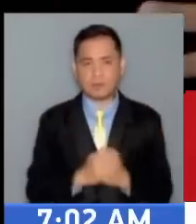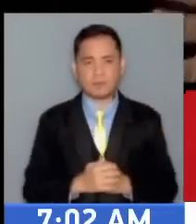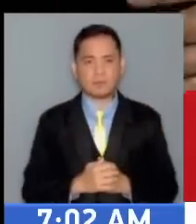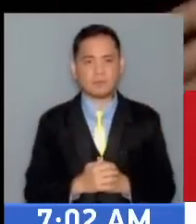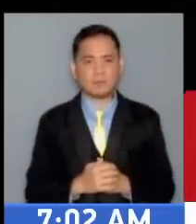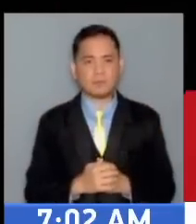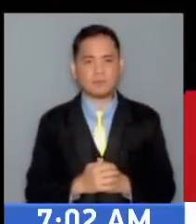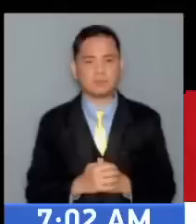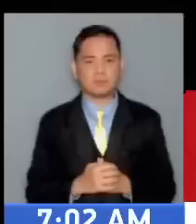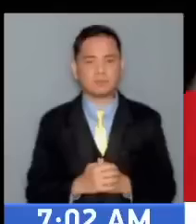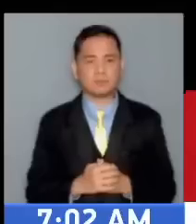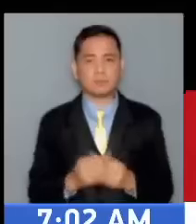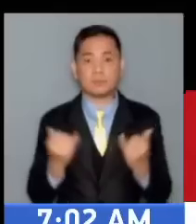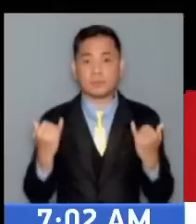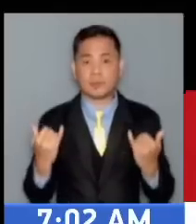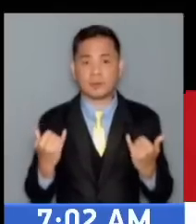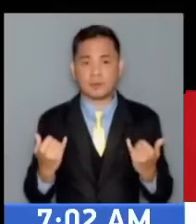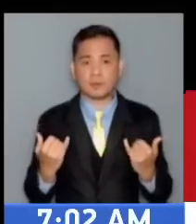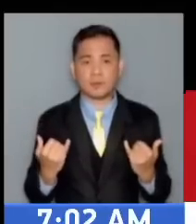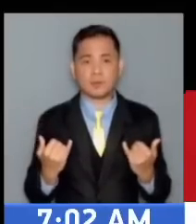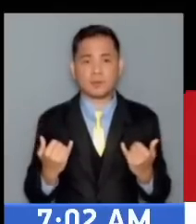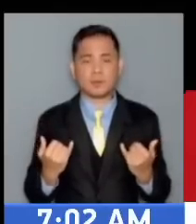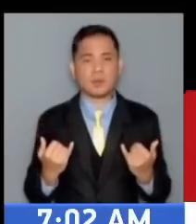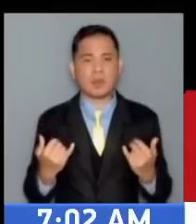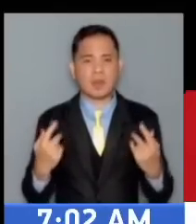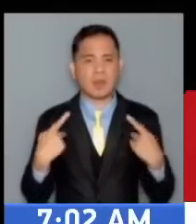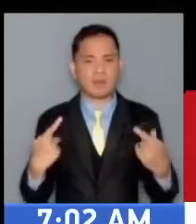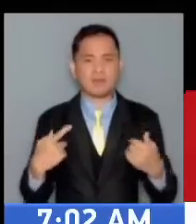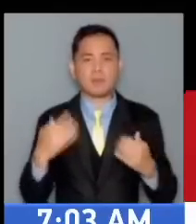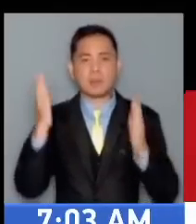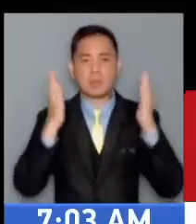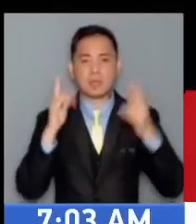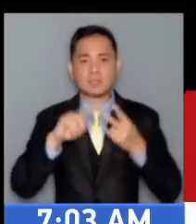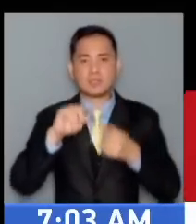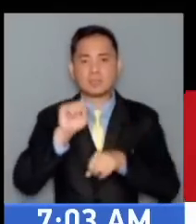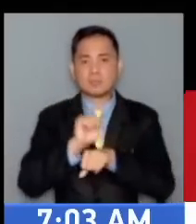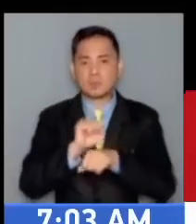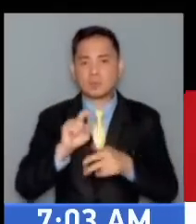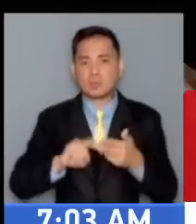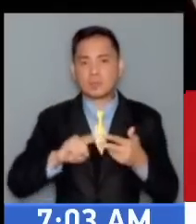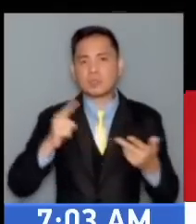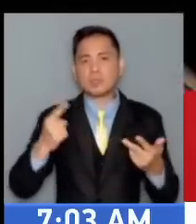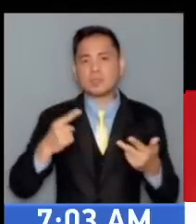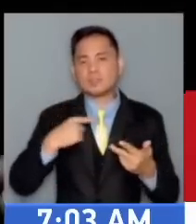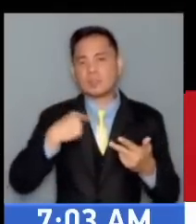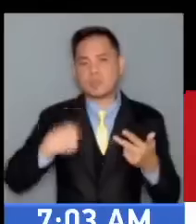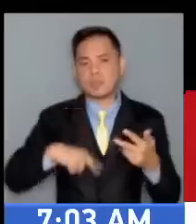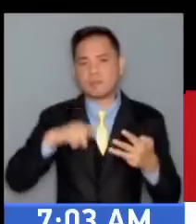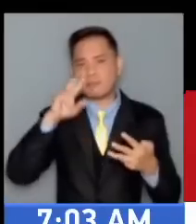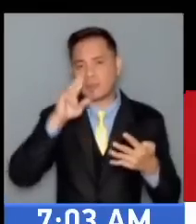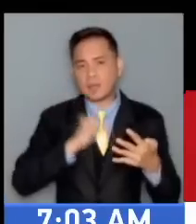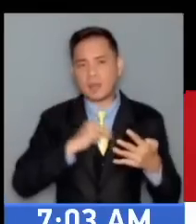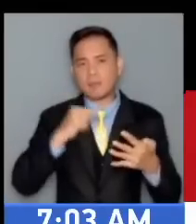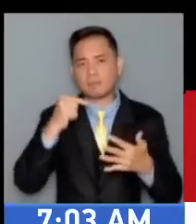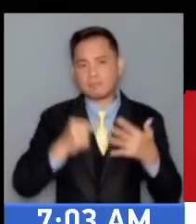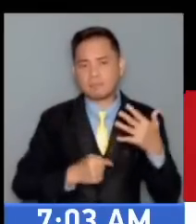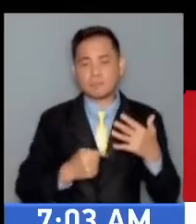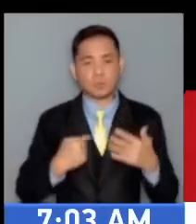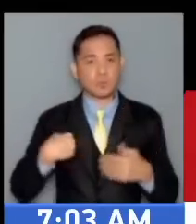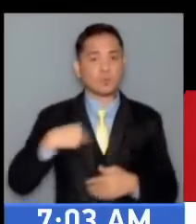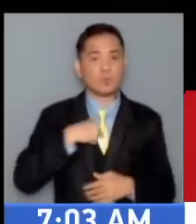ang initially meron mga Malaysian, Singapore, Chinese, Vietnamese. So nag-i-interview din ako sa kanila kung